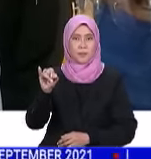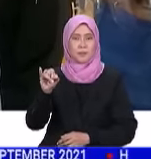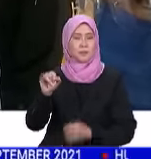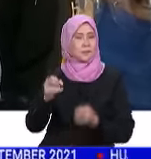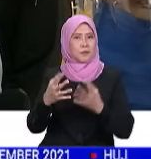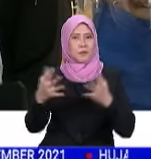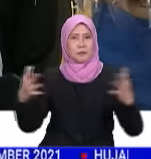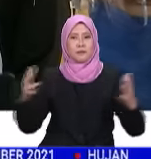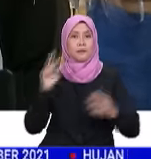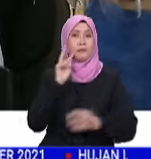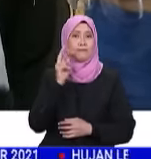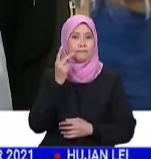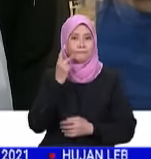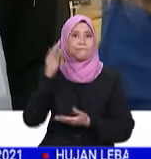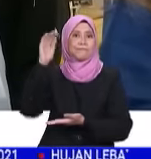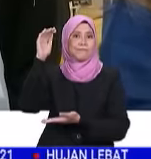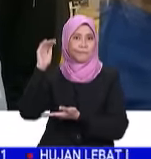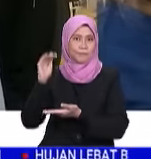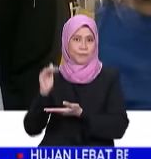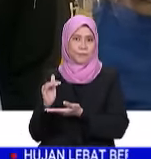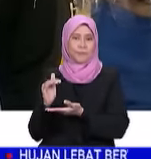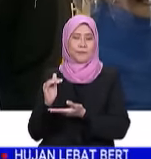banyak lagilah